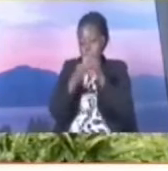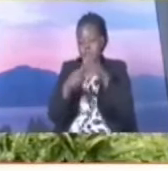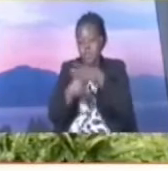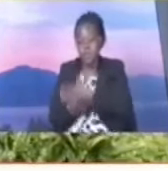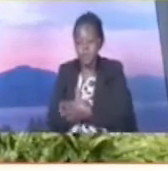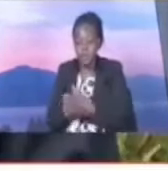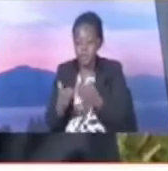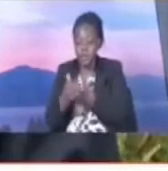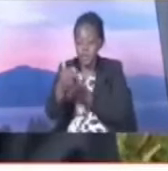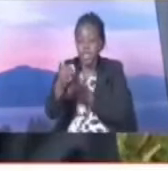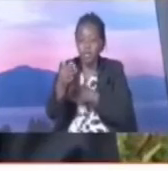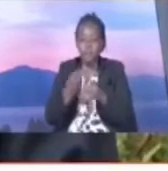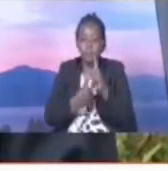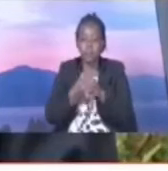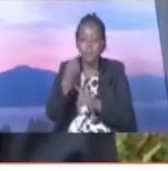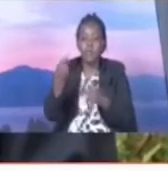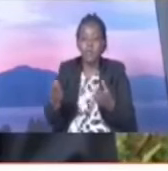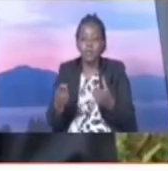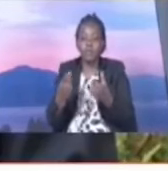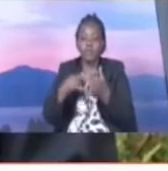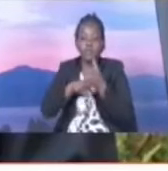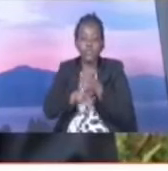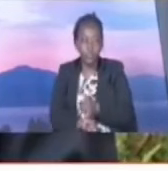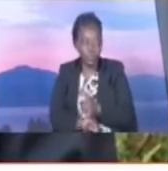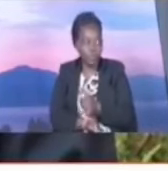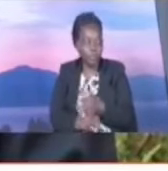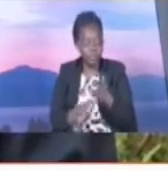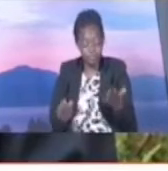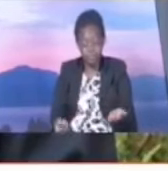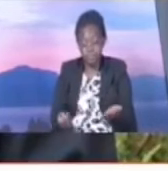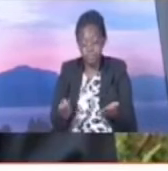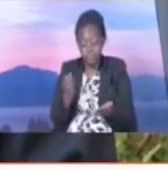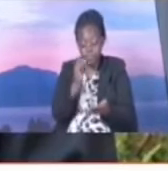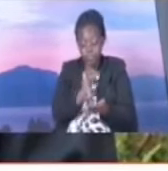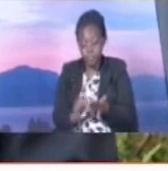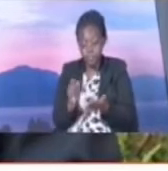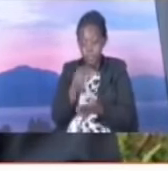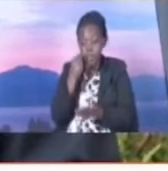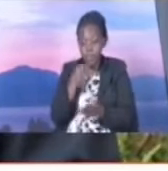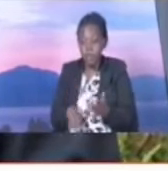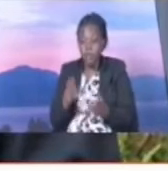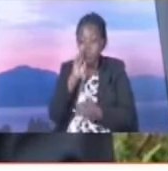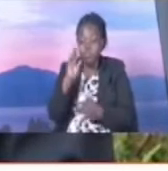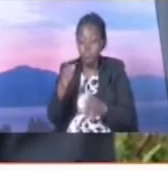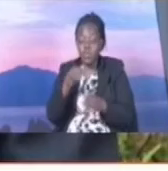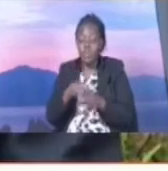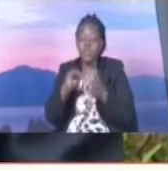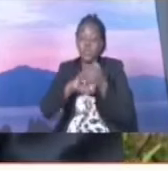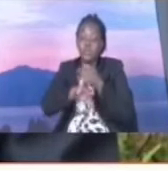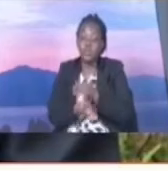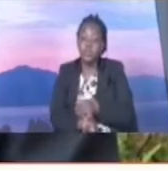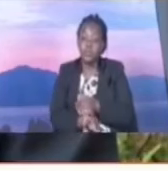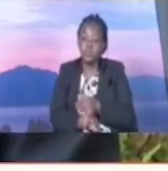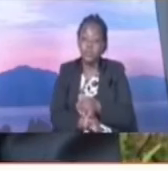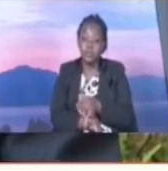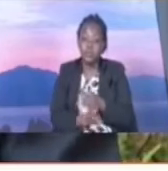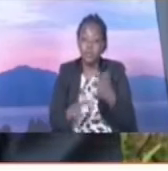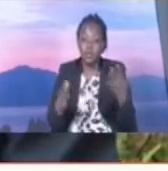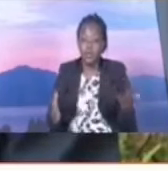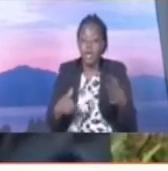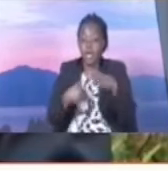omwezi ogw'omwenda. Ebbaluwa gye yampandiikira yaŋŋamba tejja kubeera mu Septemba. The cultural